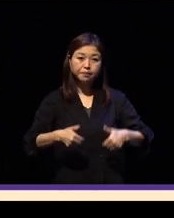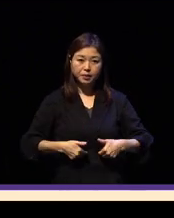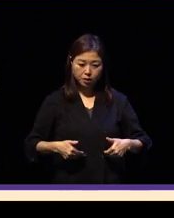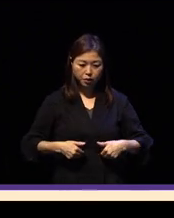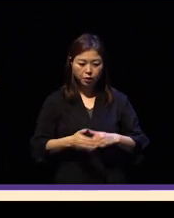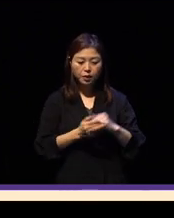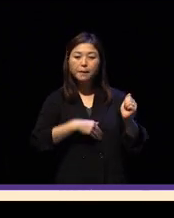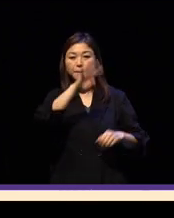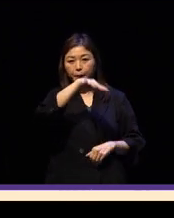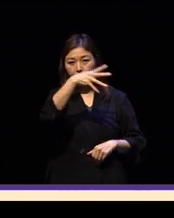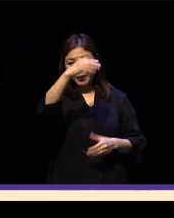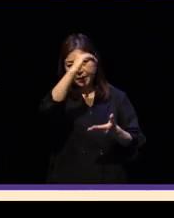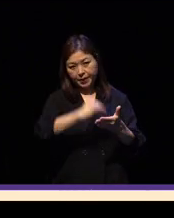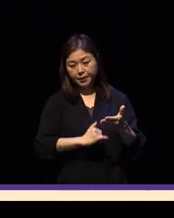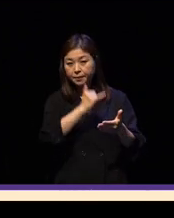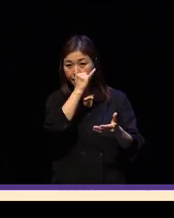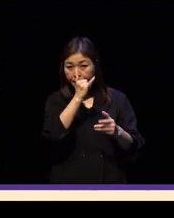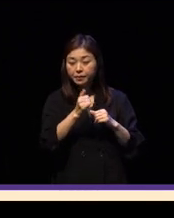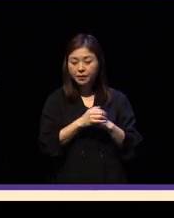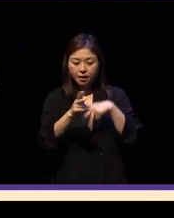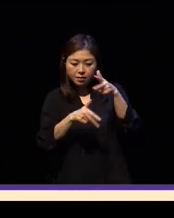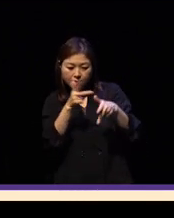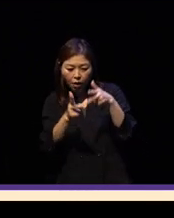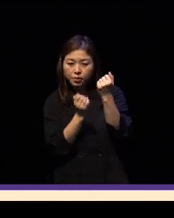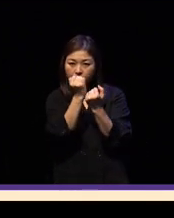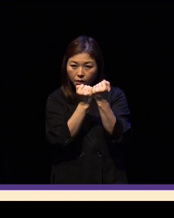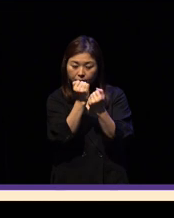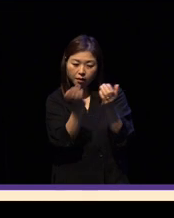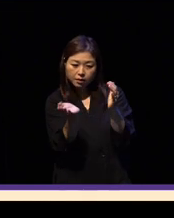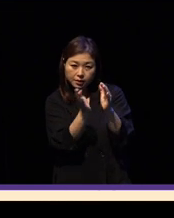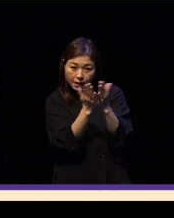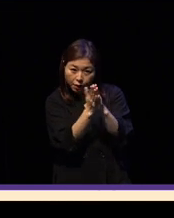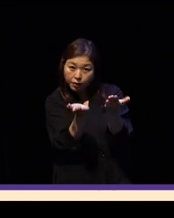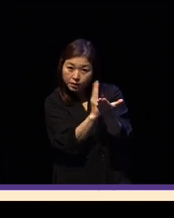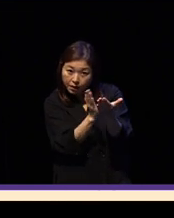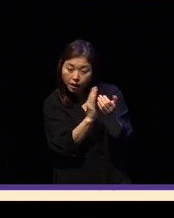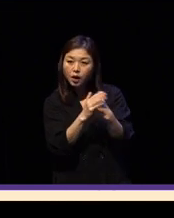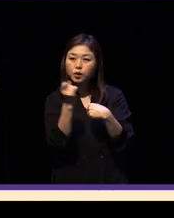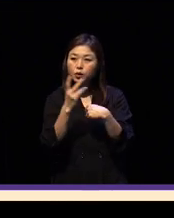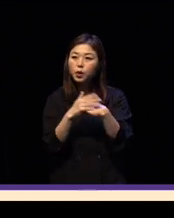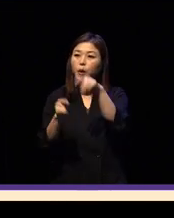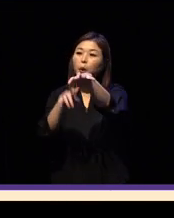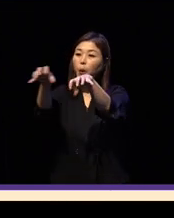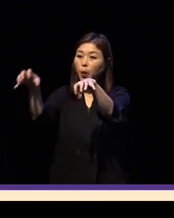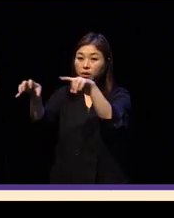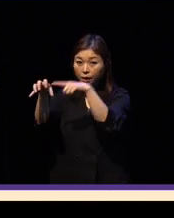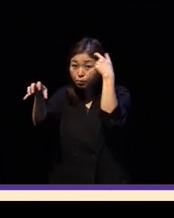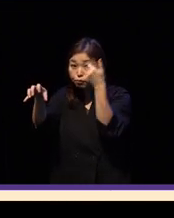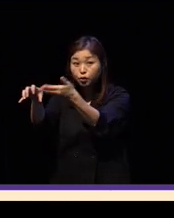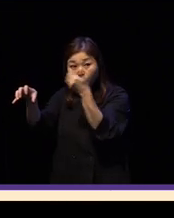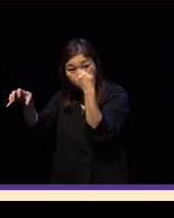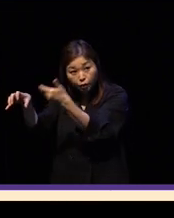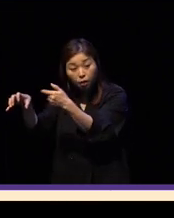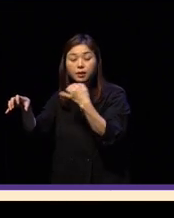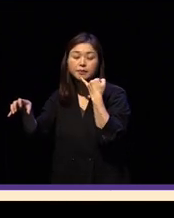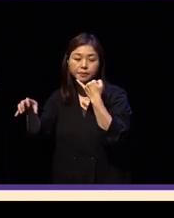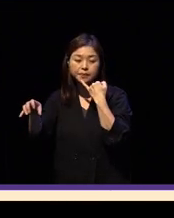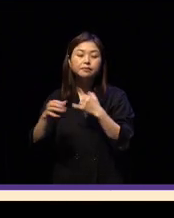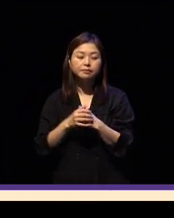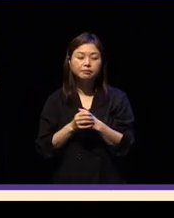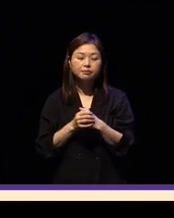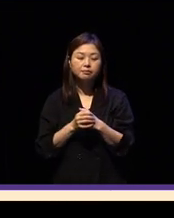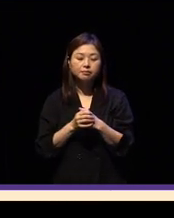쭉 있으니까 저희 사업 설명 자료라든가 이따가 부스에서 다시 한번 좀 물어보시면